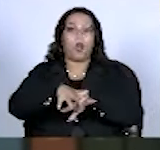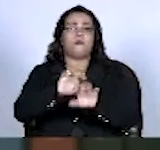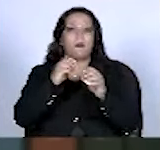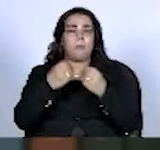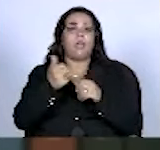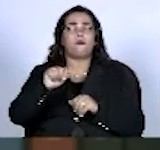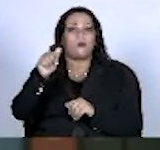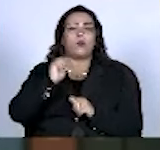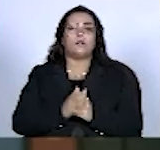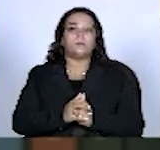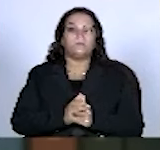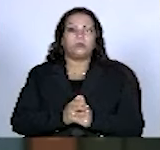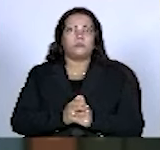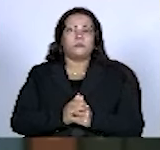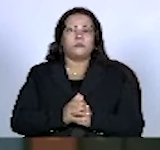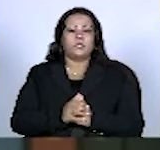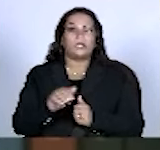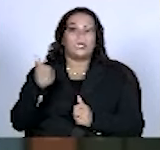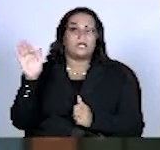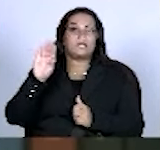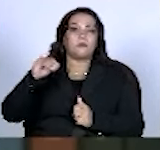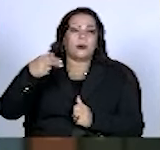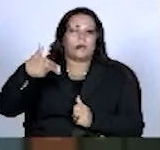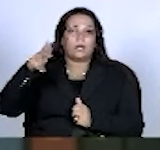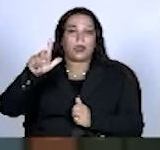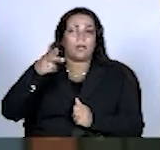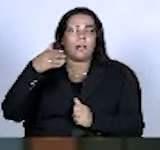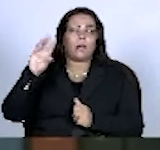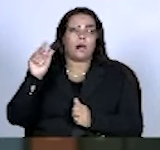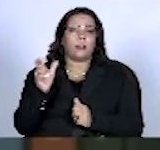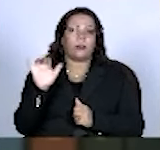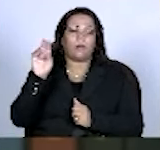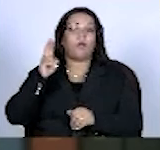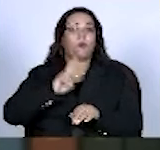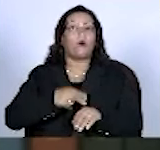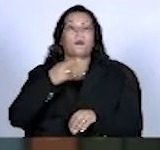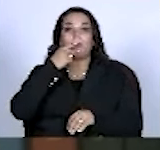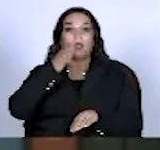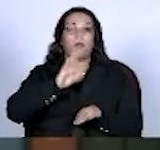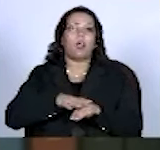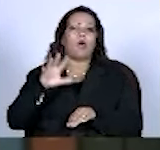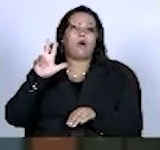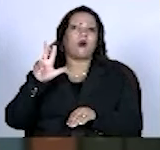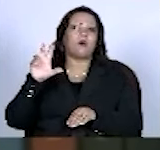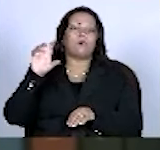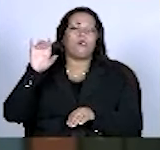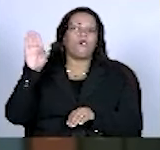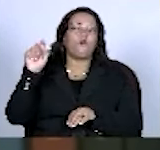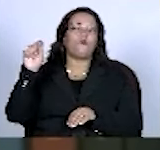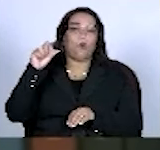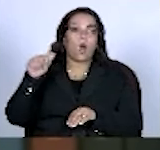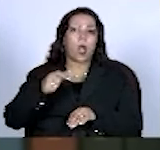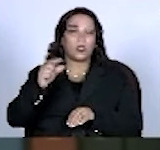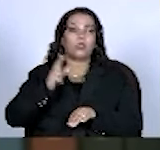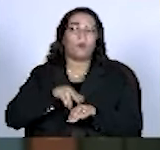في المقام الاول اسماعيل هنيه ا بتتكلم عن ايضا الصقر لفؤاد شكر